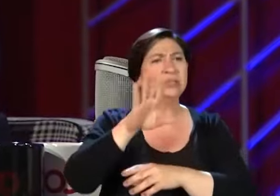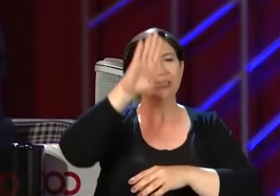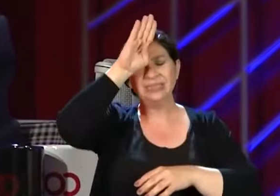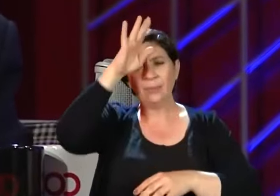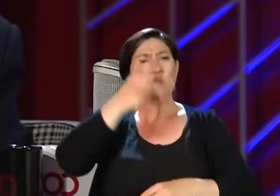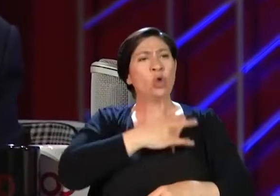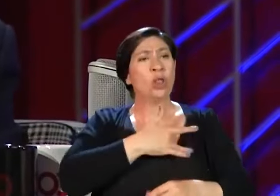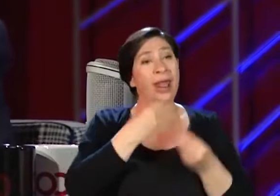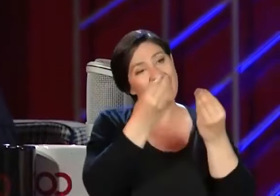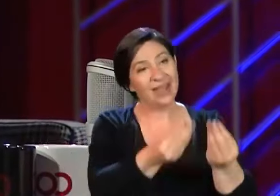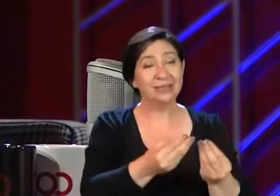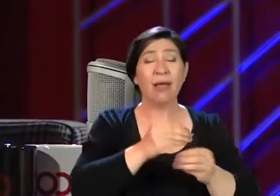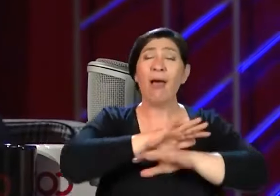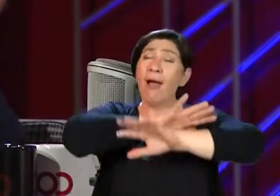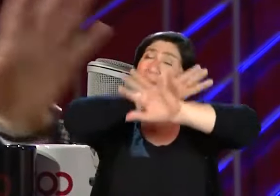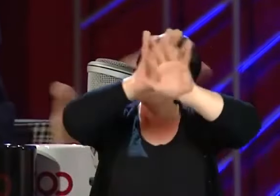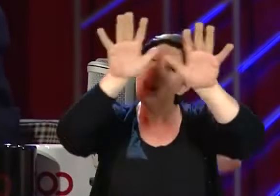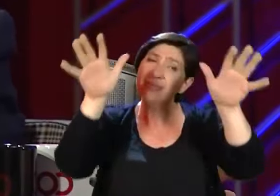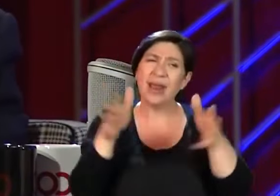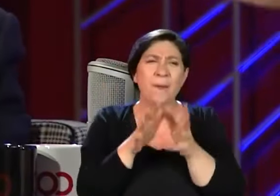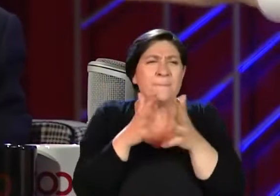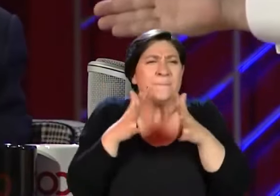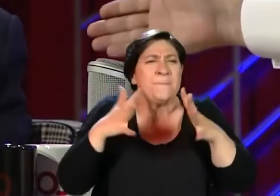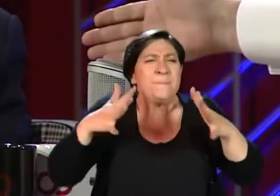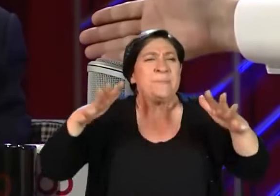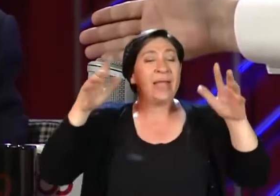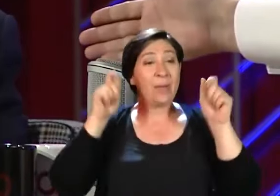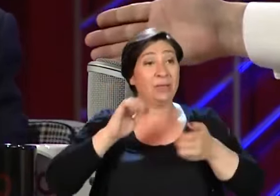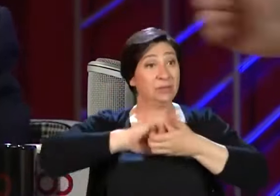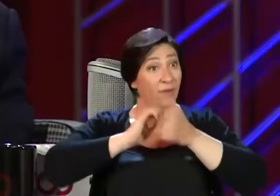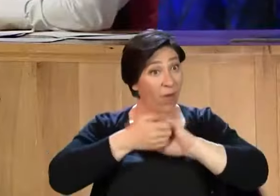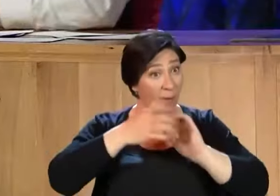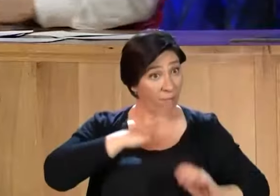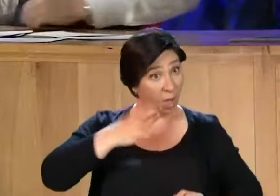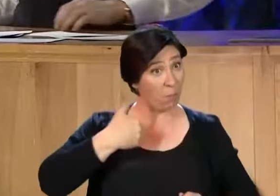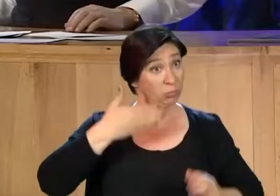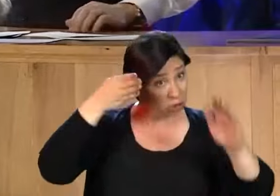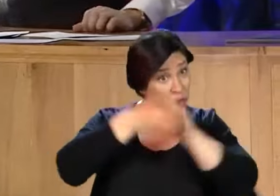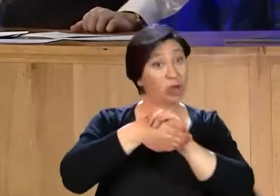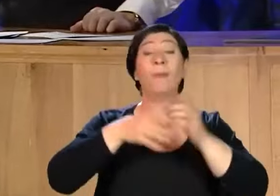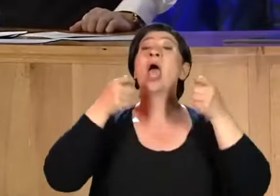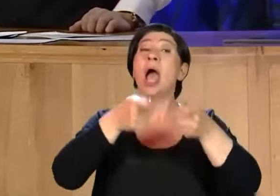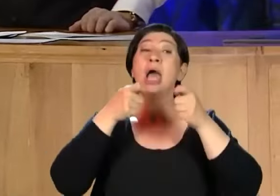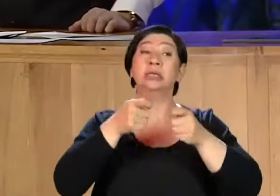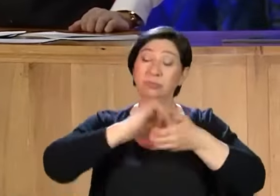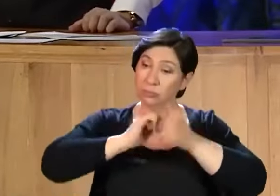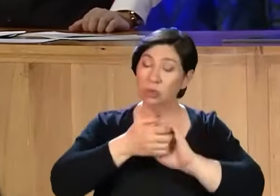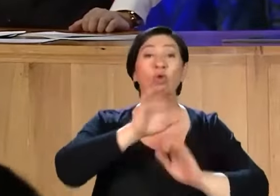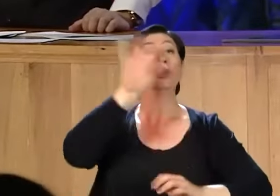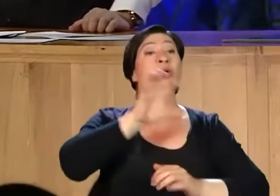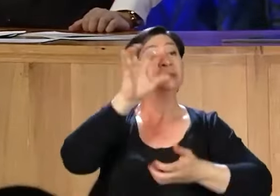İstanbul'un gönüllerine emanet edin. Her tarafını donatsınlar. Böyle bir seferberliğe gireceksiniz. Kesinlikle girecek. Peki. Eğitim seferberliği,